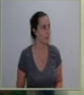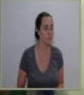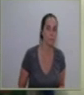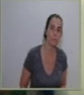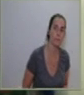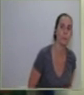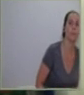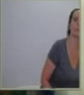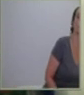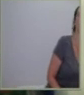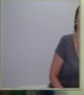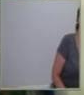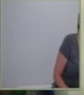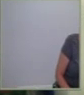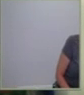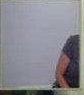בן היה חמוד.